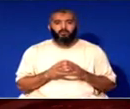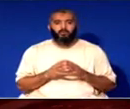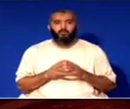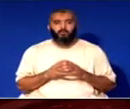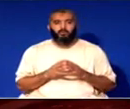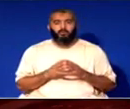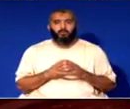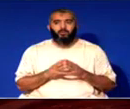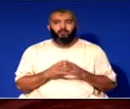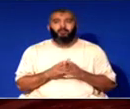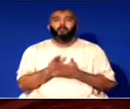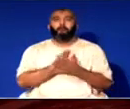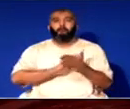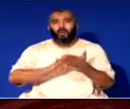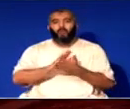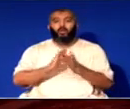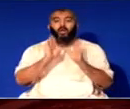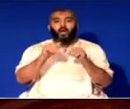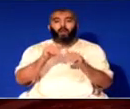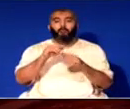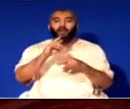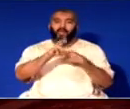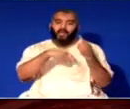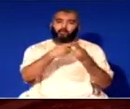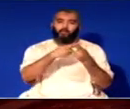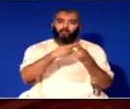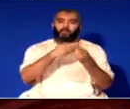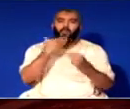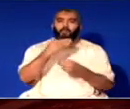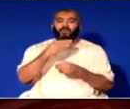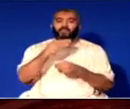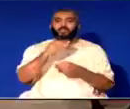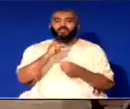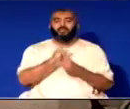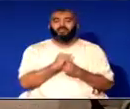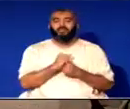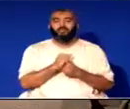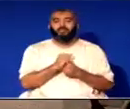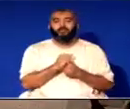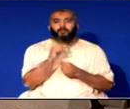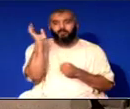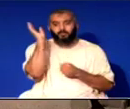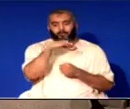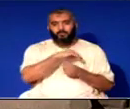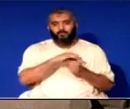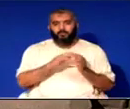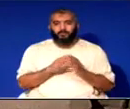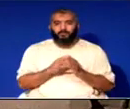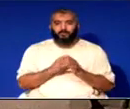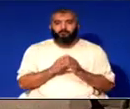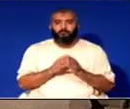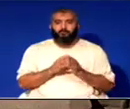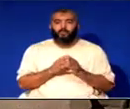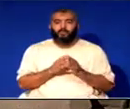نعم مفهوم السؤال. مفهوم. يا سلام عليكم. الله يسلمك سيدتي الكريمة، تسمعين الإجابة